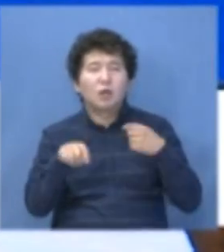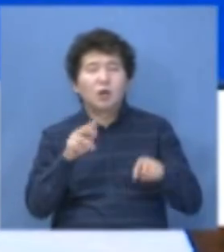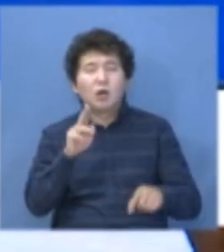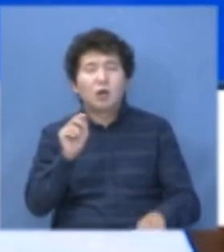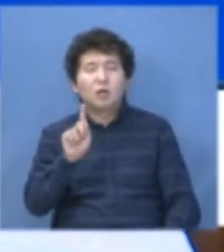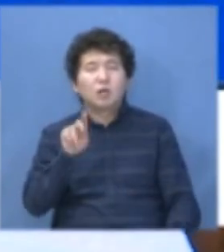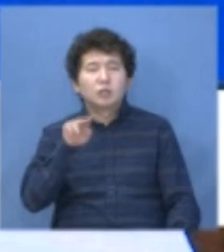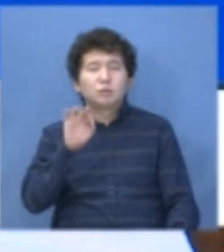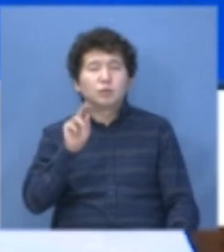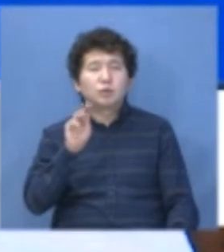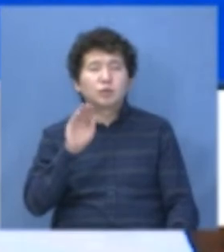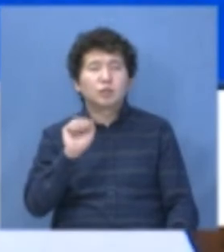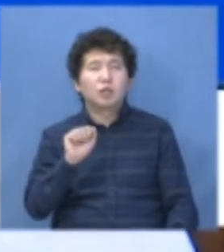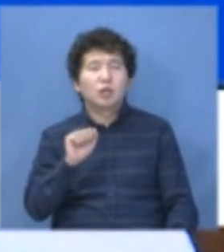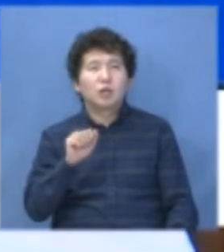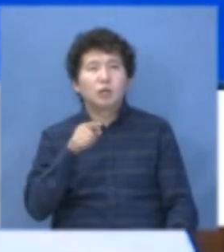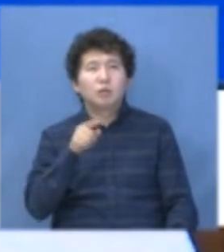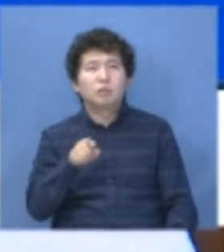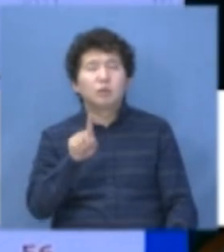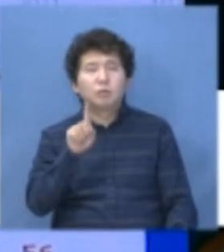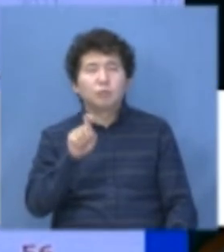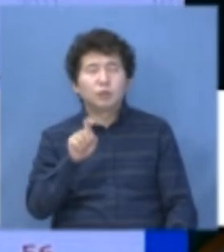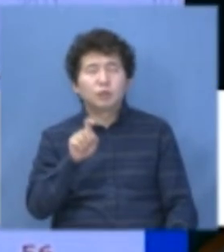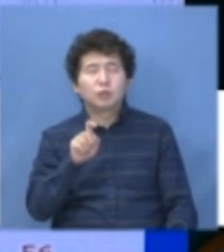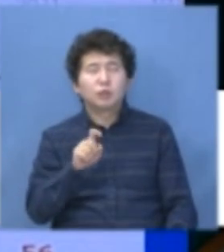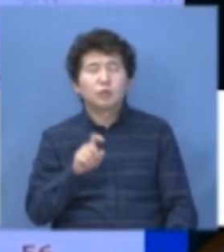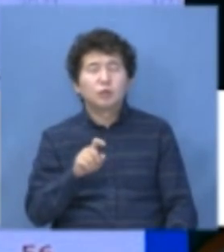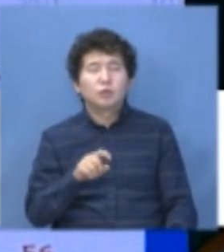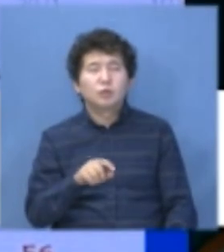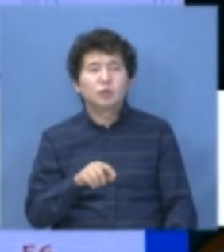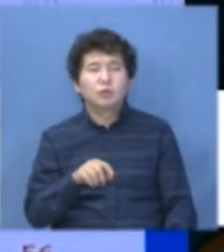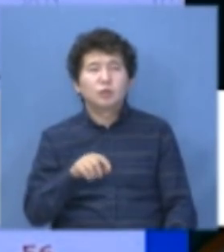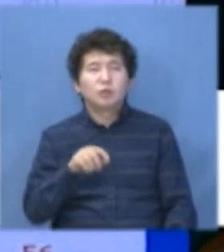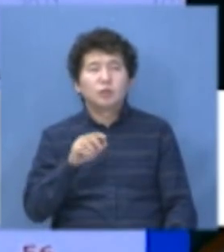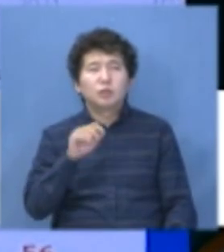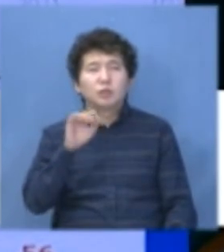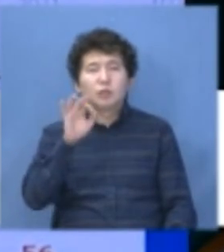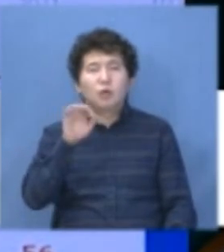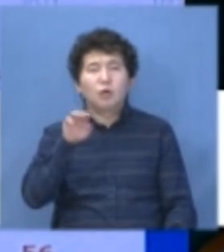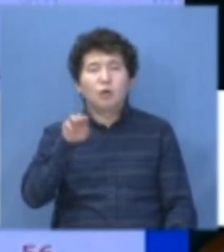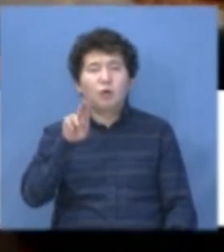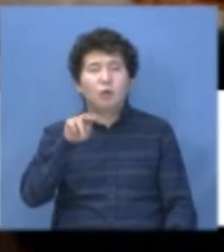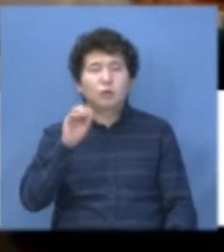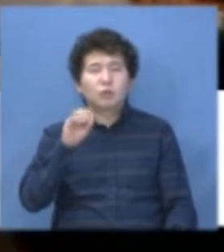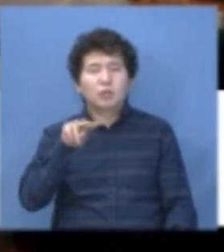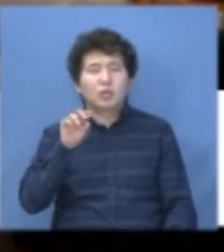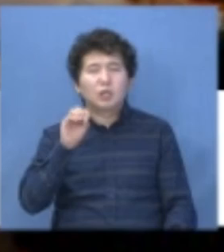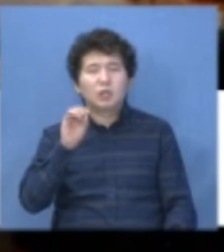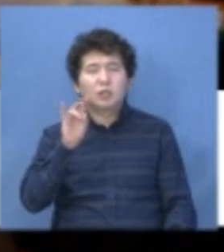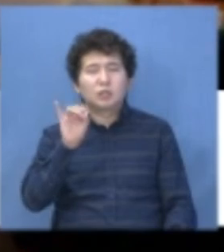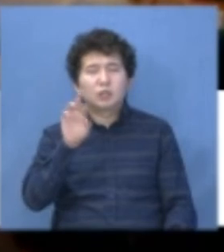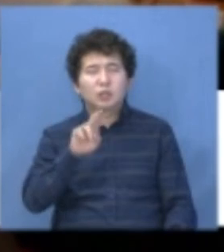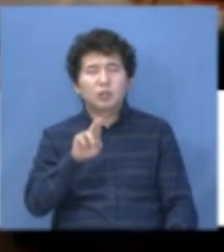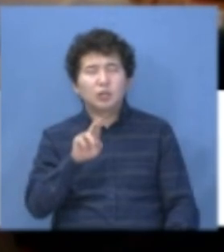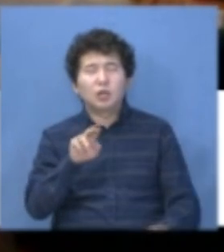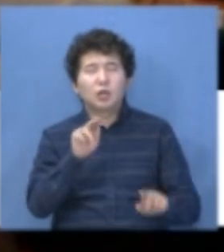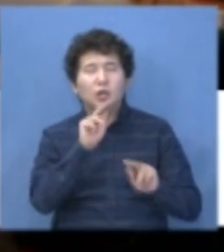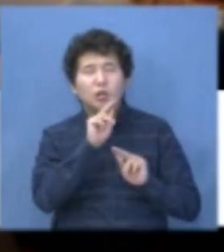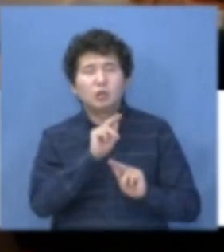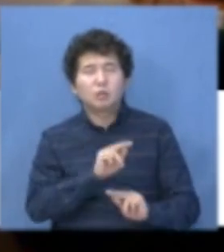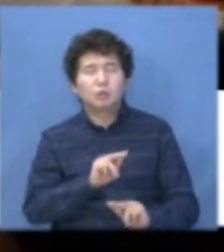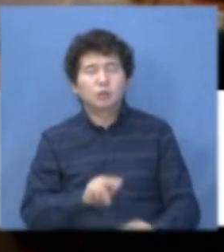Қазпоштаның 1170 бөлімшесі жұмыс істейді. Құнды қағаздарды сатып алу тек қала тұрғындарына ғана емес, ауыл аймақтағы ағайынға да